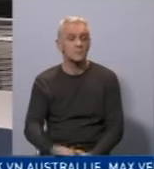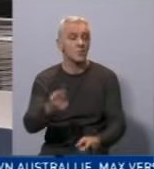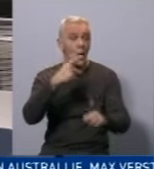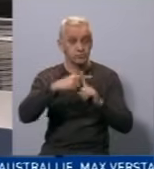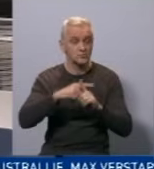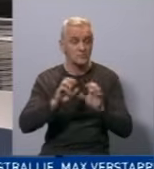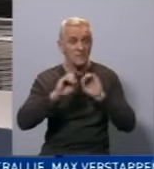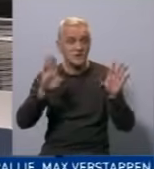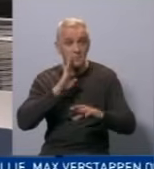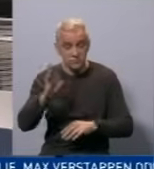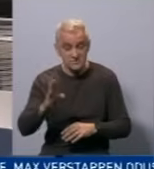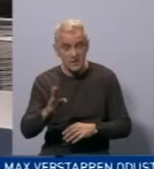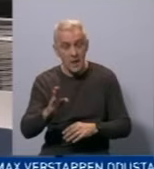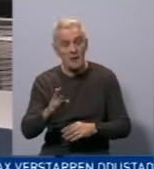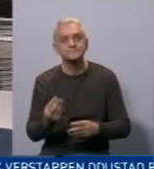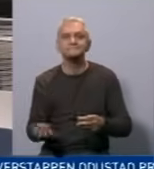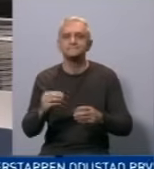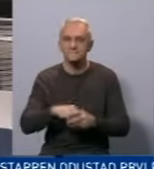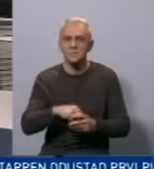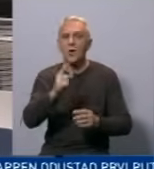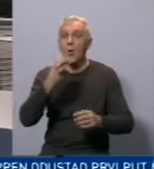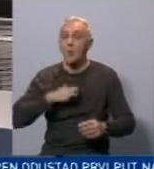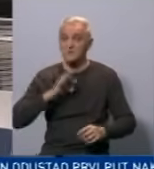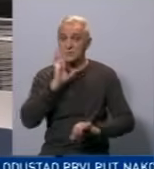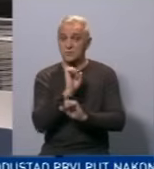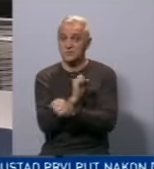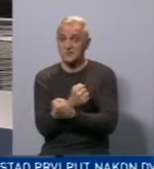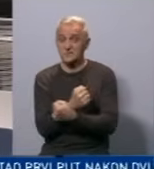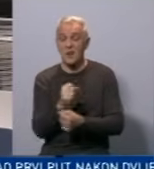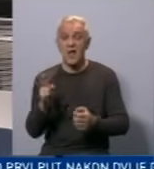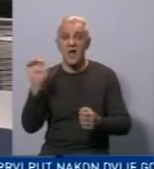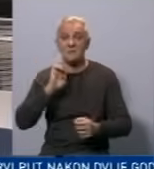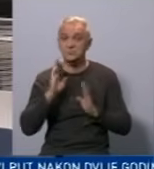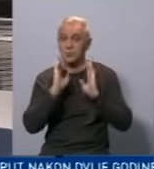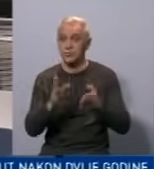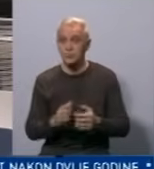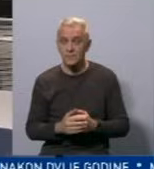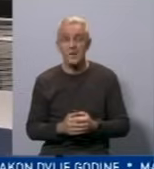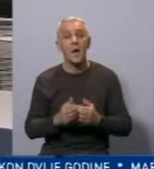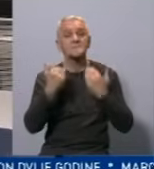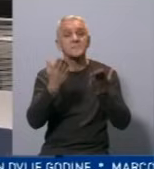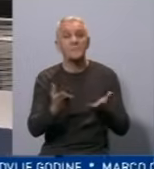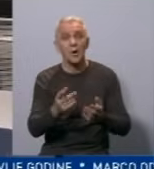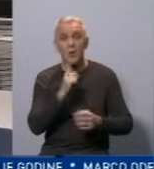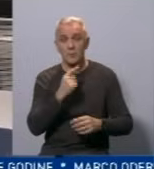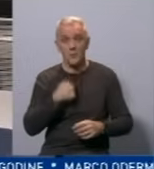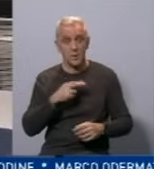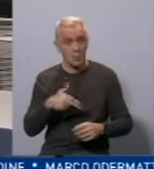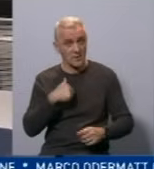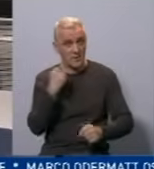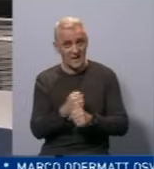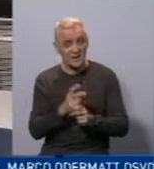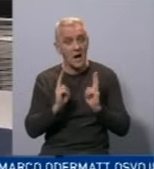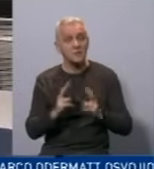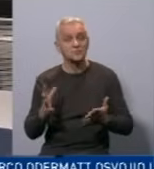Uz pozitivne vijesti iz Brisela, ažurirane su i obaveze Bosne i Hercegovine na evropskom putu. Preporuke na kojima moramo